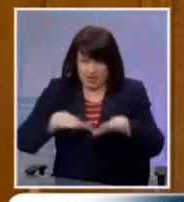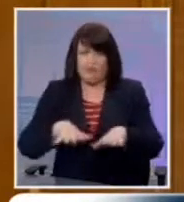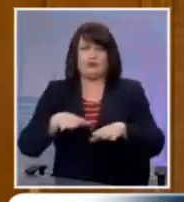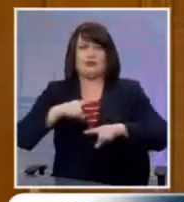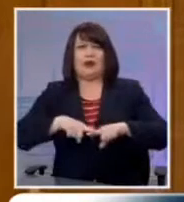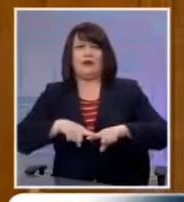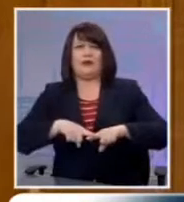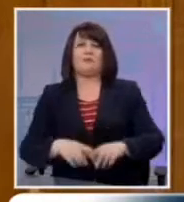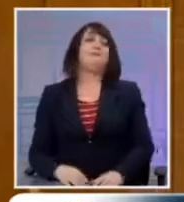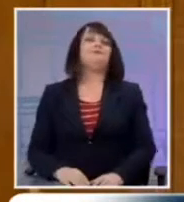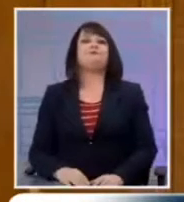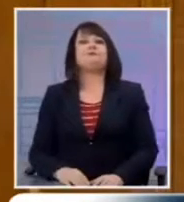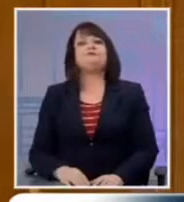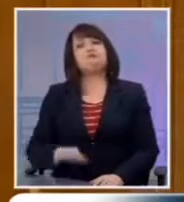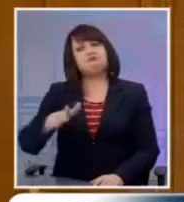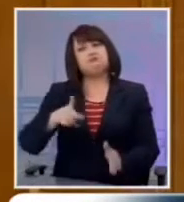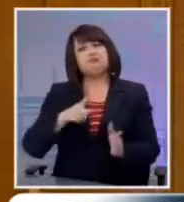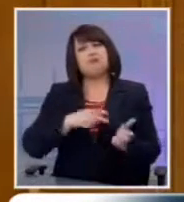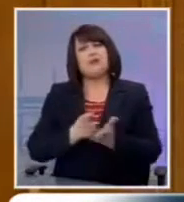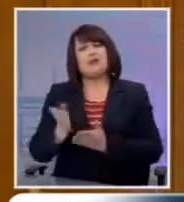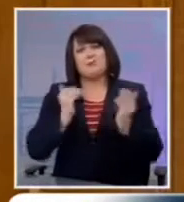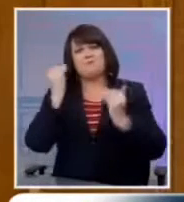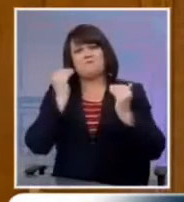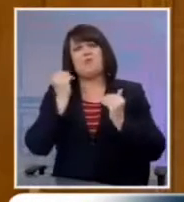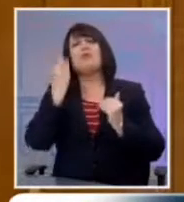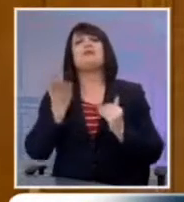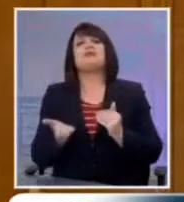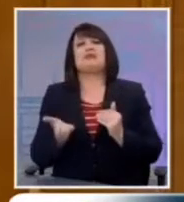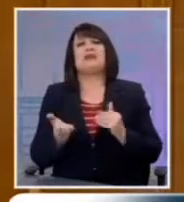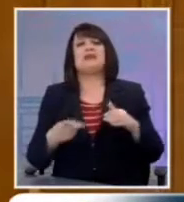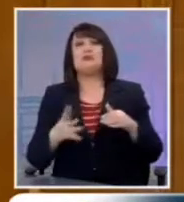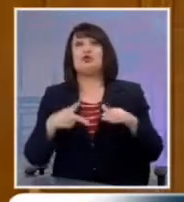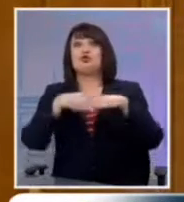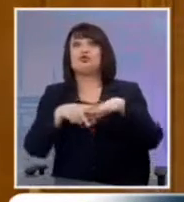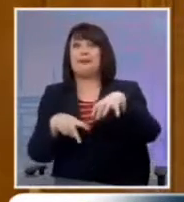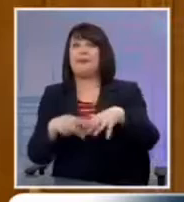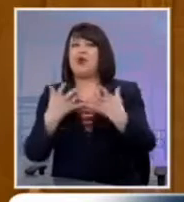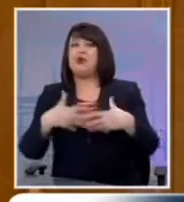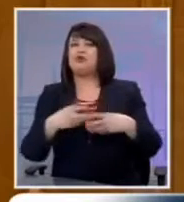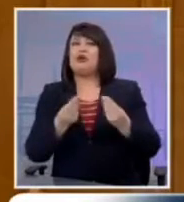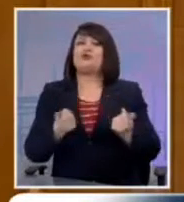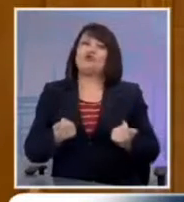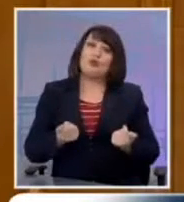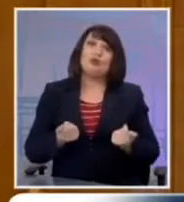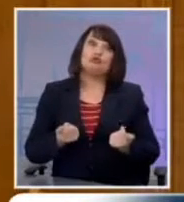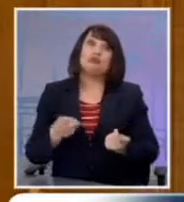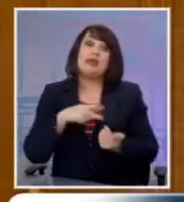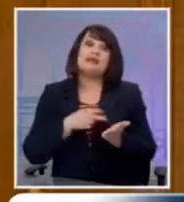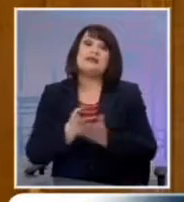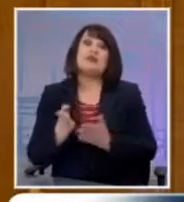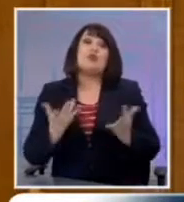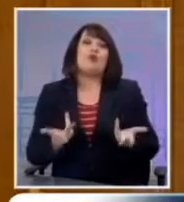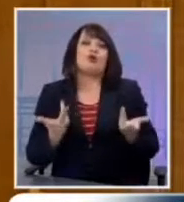όμως έχετε δίκιο να αμφιβάλλετε για το πώς αυτό το ταμείο θα λειτουργήσει. Και έχετε δίκιο